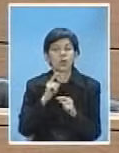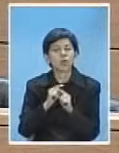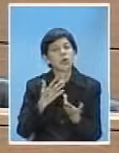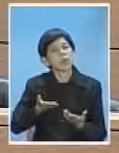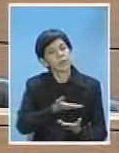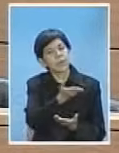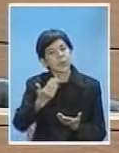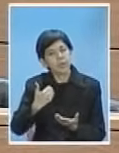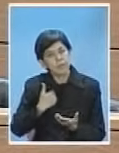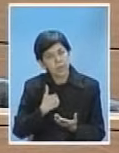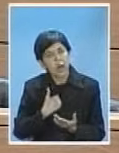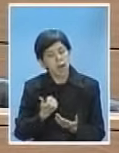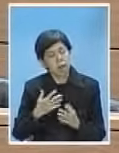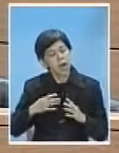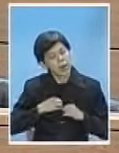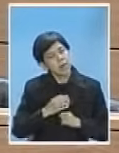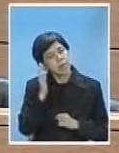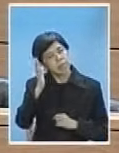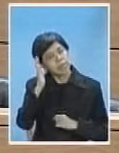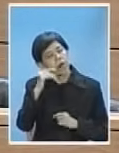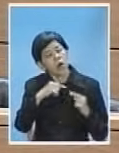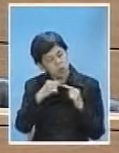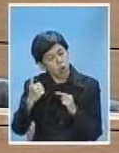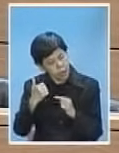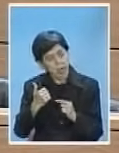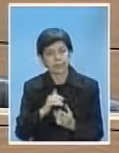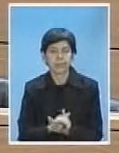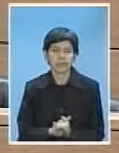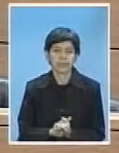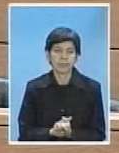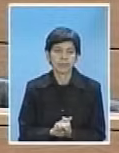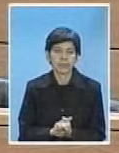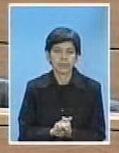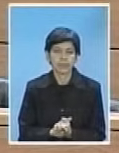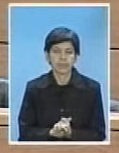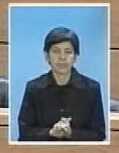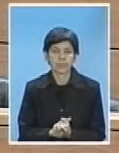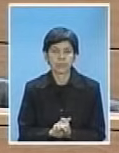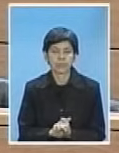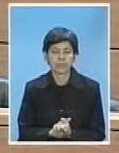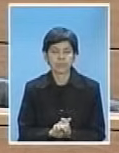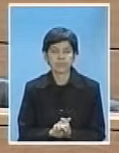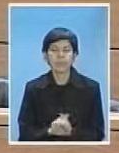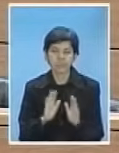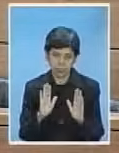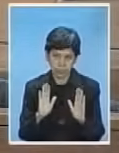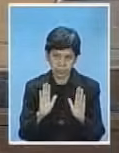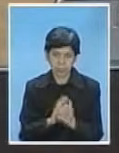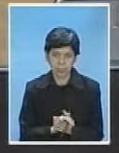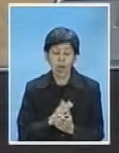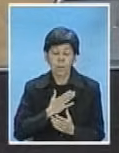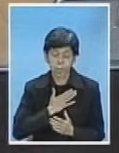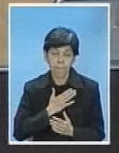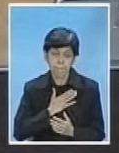าวุโสแล้วก็ยินดีที่จะนั่งฟังท่านอภิปรายต่อไปด้วยความสงบครับท่านประธานครับ คืออย่างนี้นะครับผ